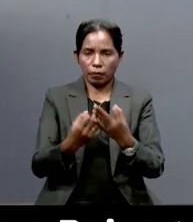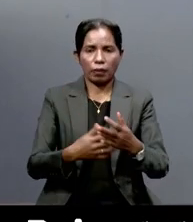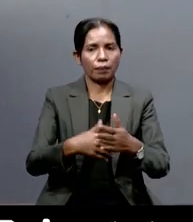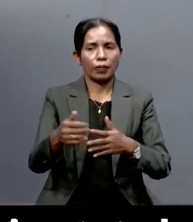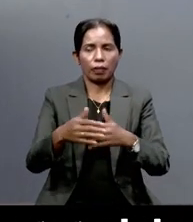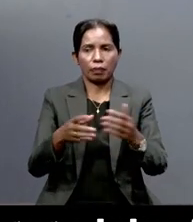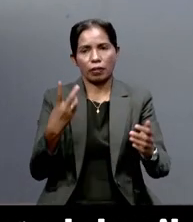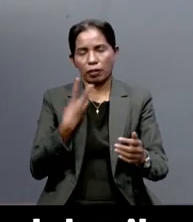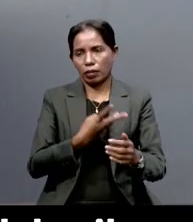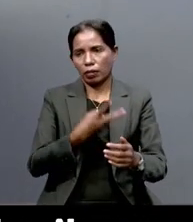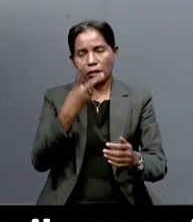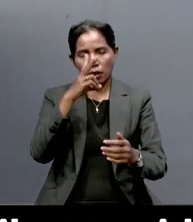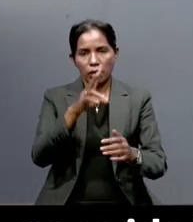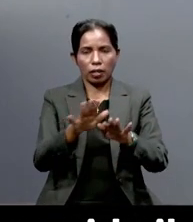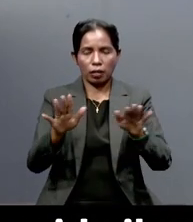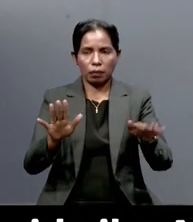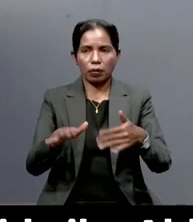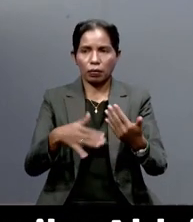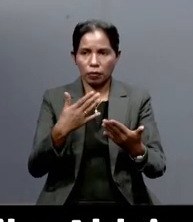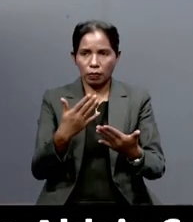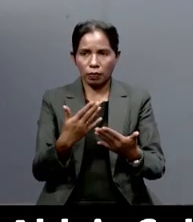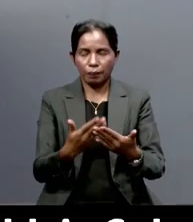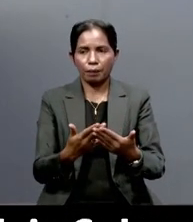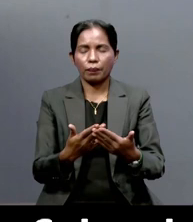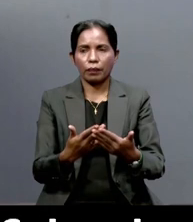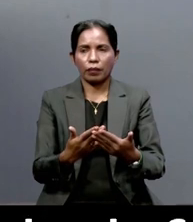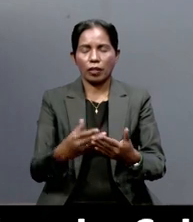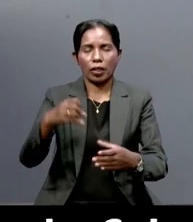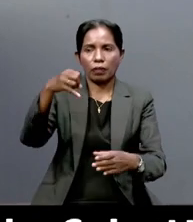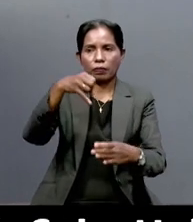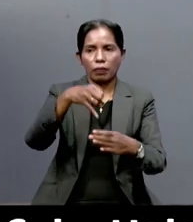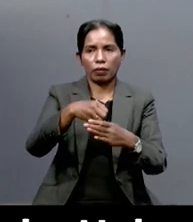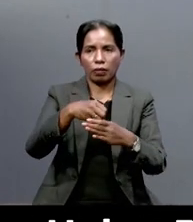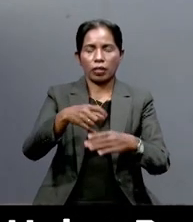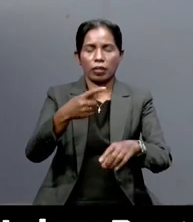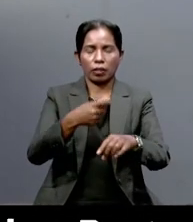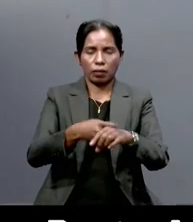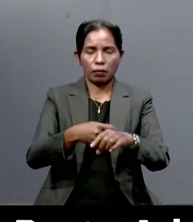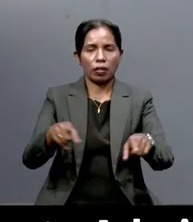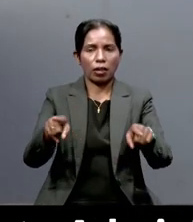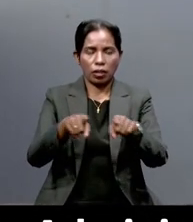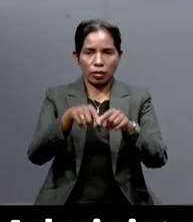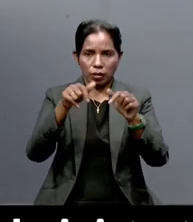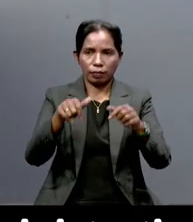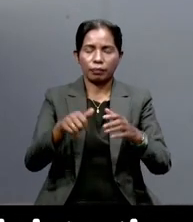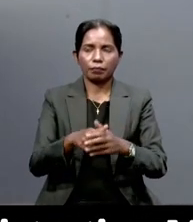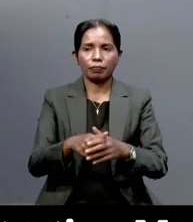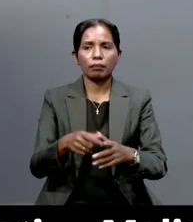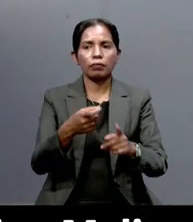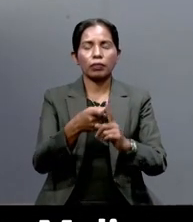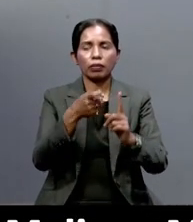kita reka tak Labarik ser nebe maka envolve iha situasaun sira nesa nene, mai